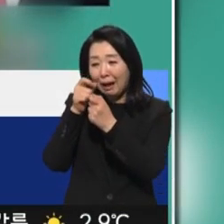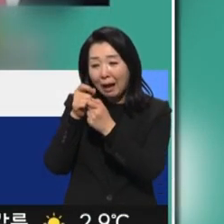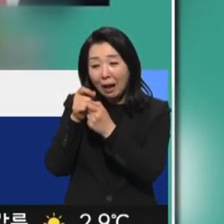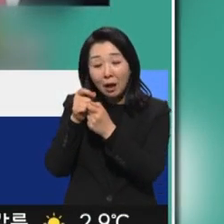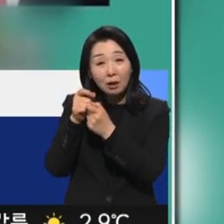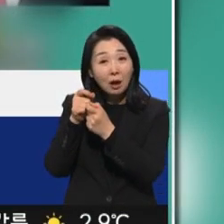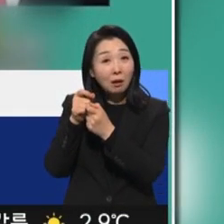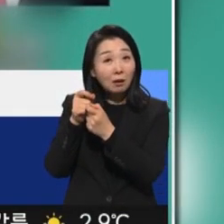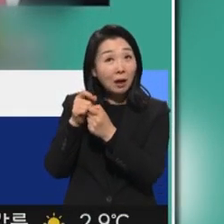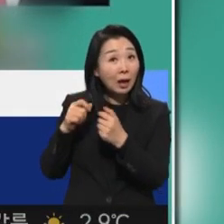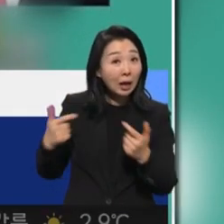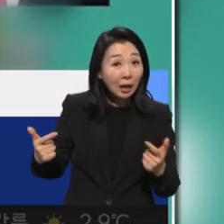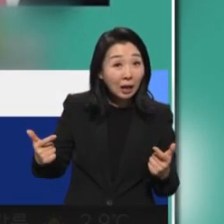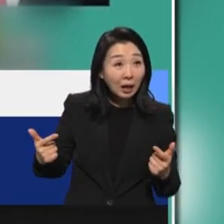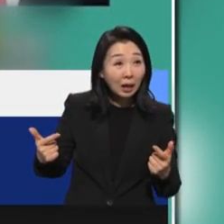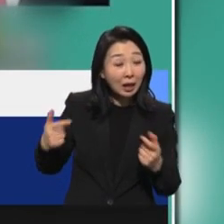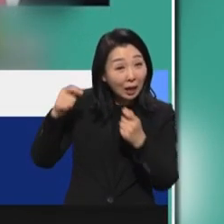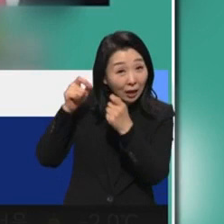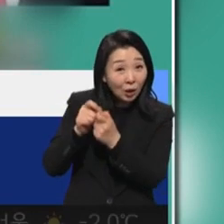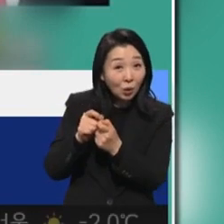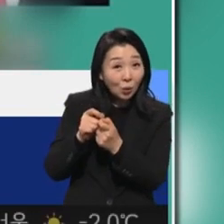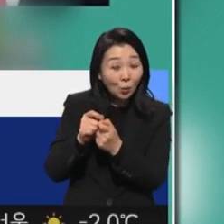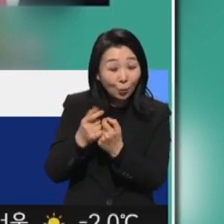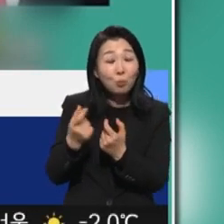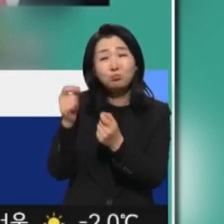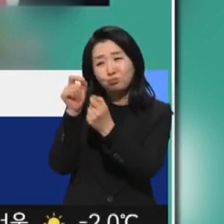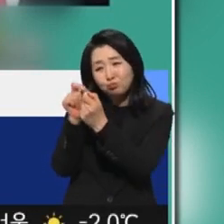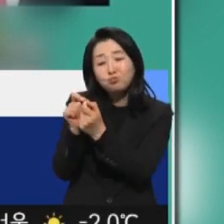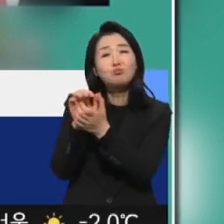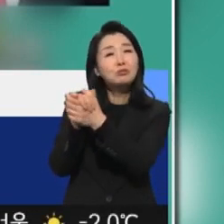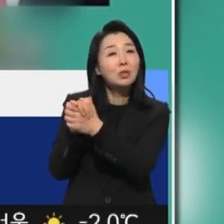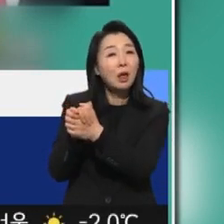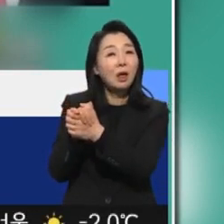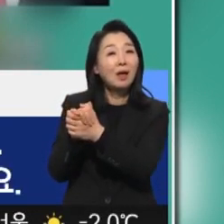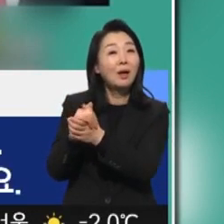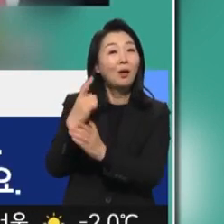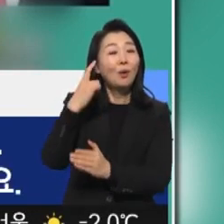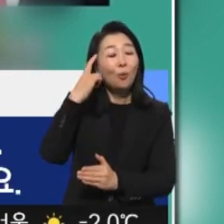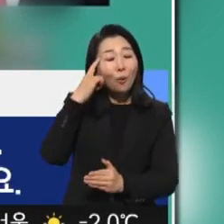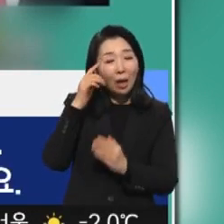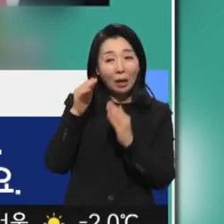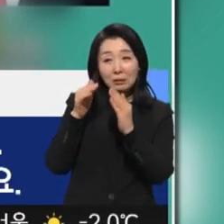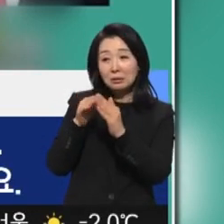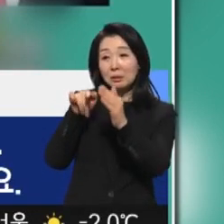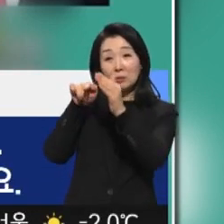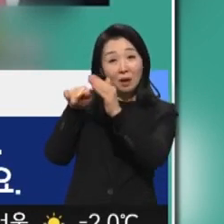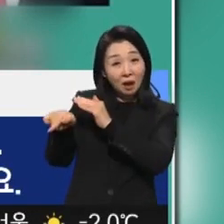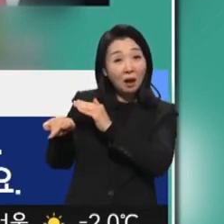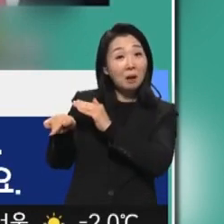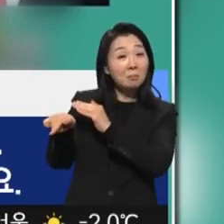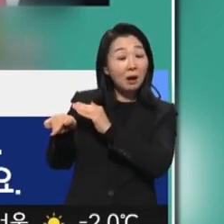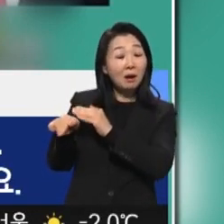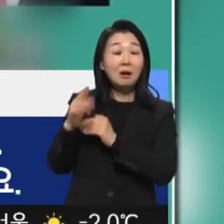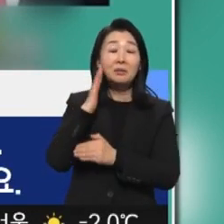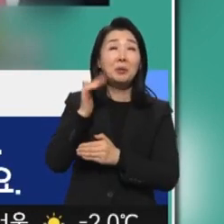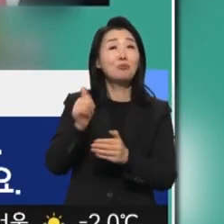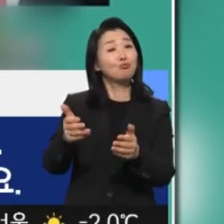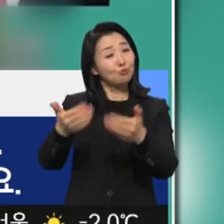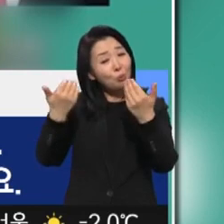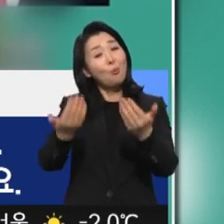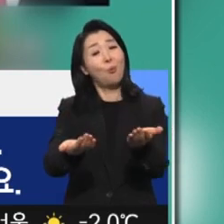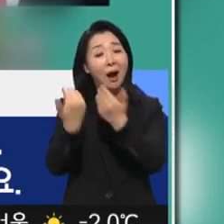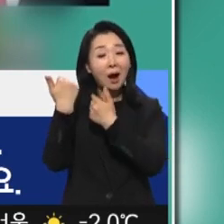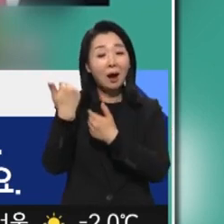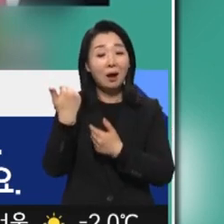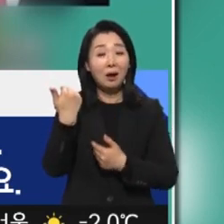사이는 아니세요? 가까운 사이로 제가 알고 있는데. 예. 가깝습니다. 관제에 가는 거는요. 이게 대통령은 되게 열려 있어요.